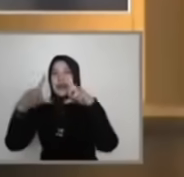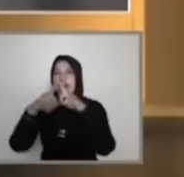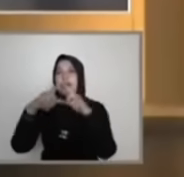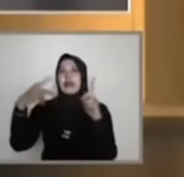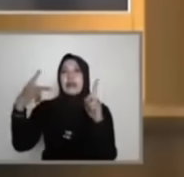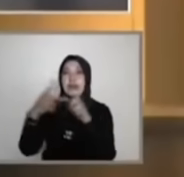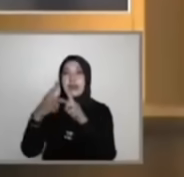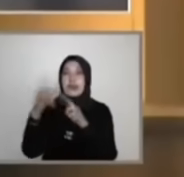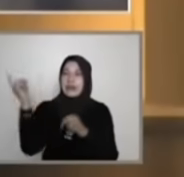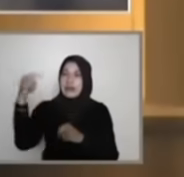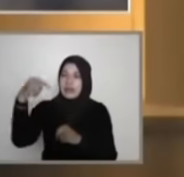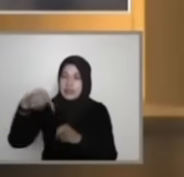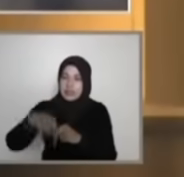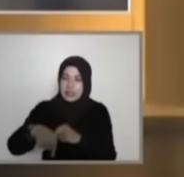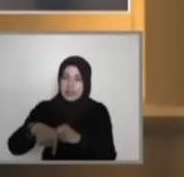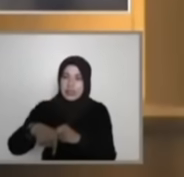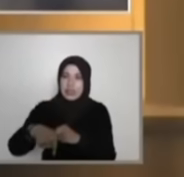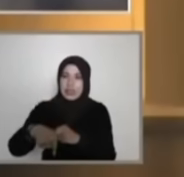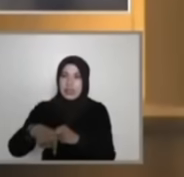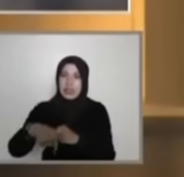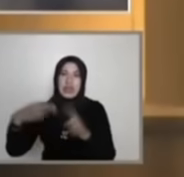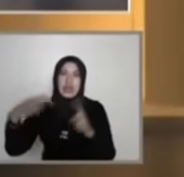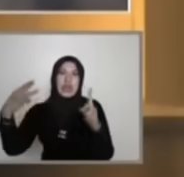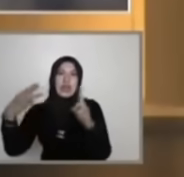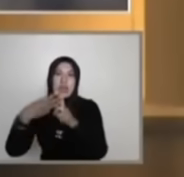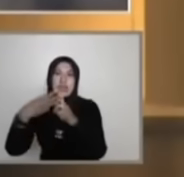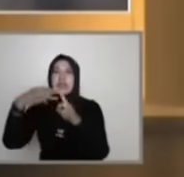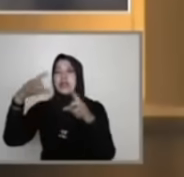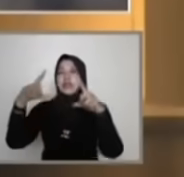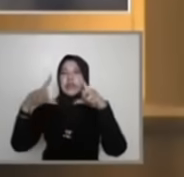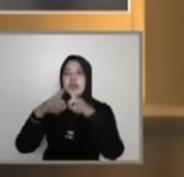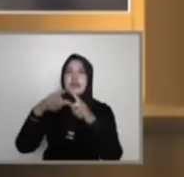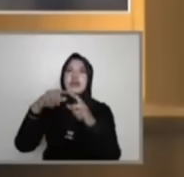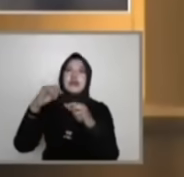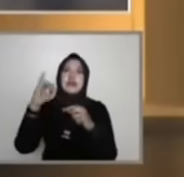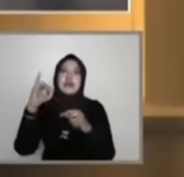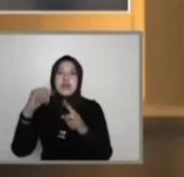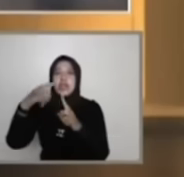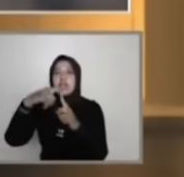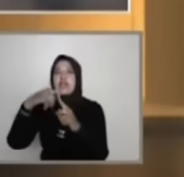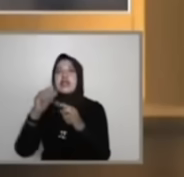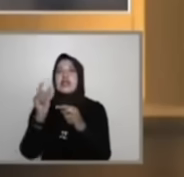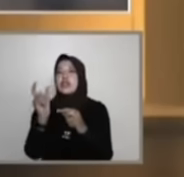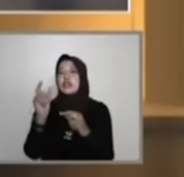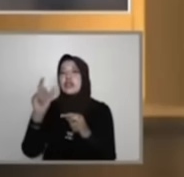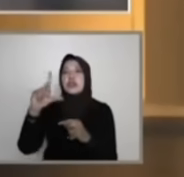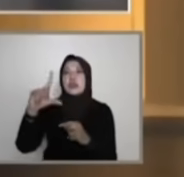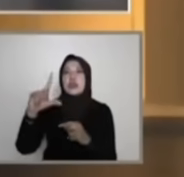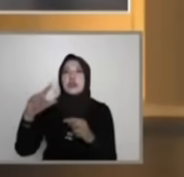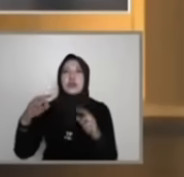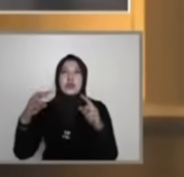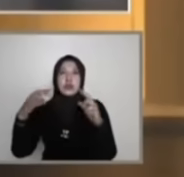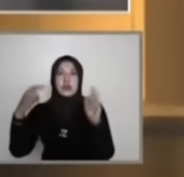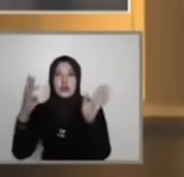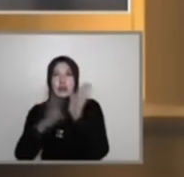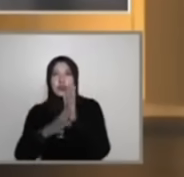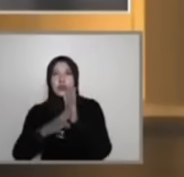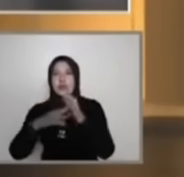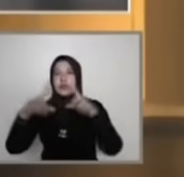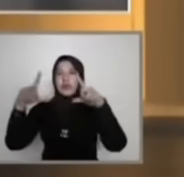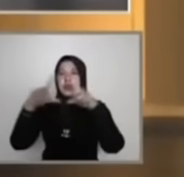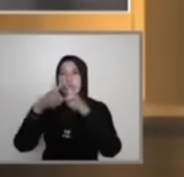Hari ini kita lihat juga ada Baitul Mal. Yang saya tahu sampai hari ini